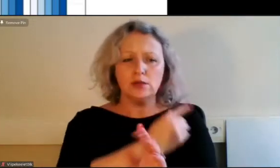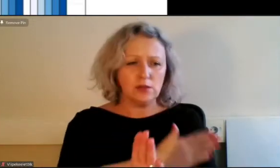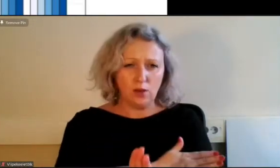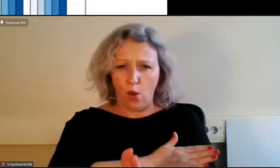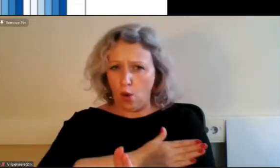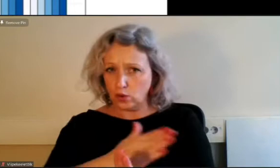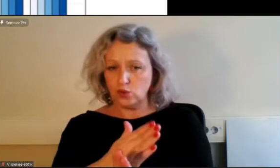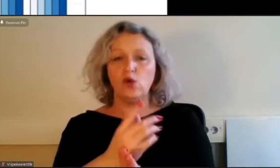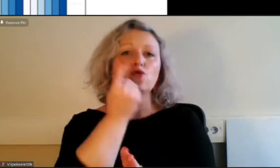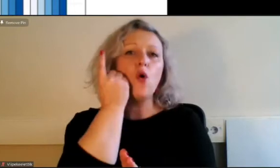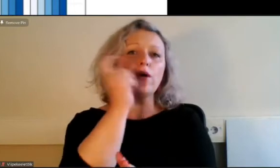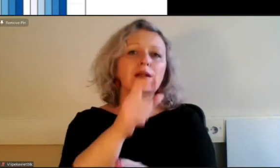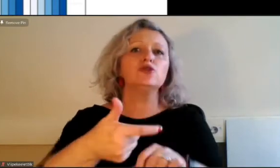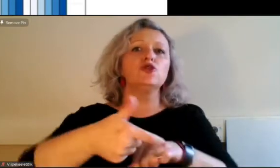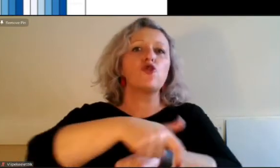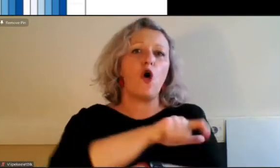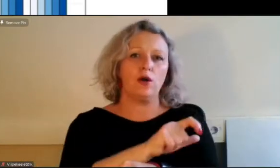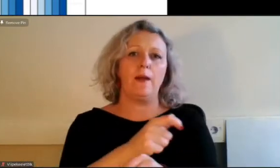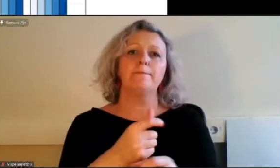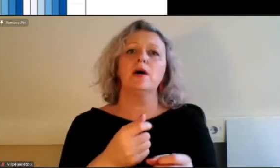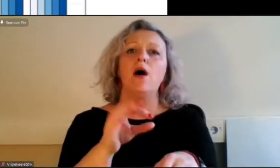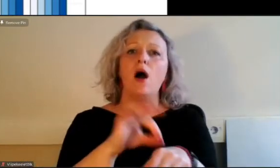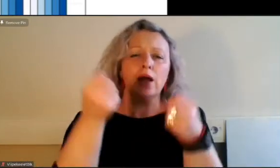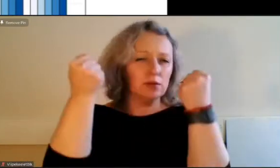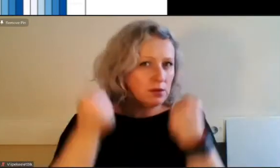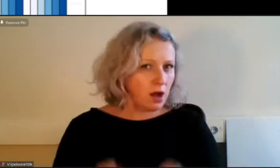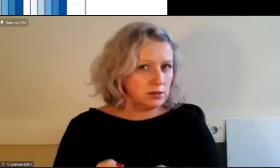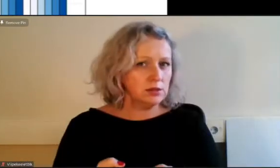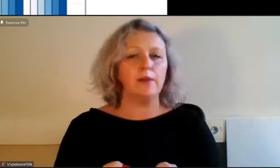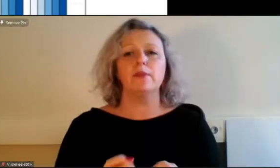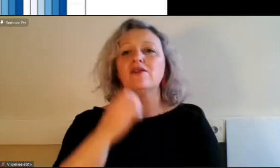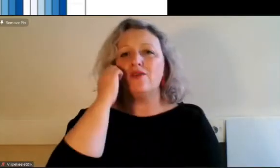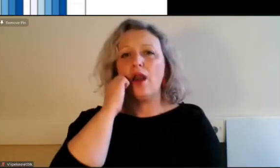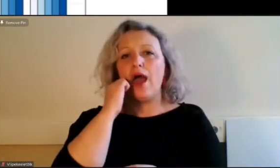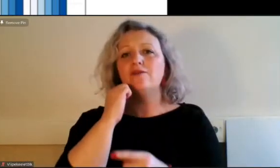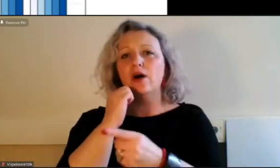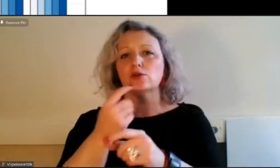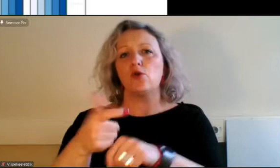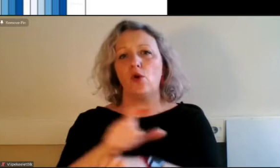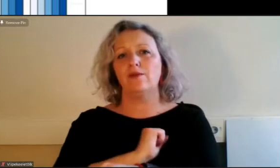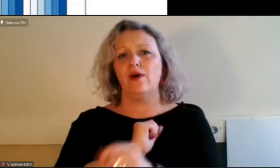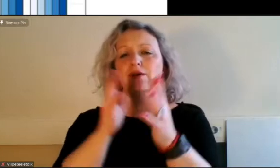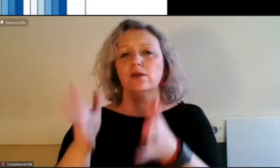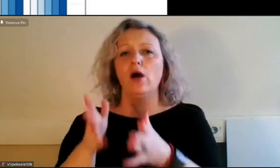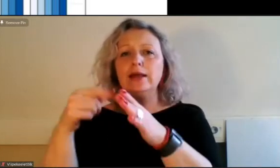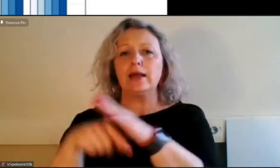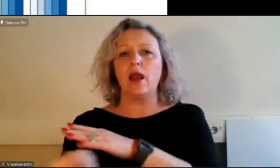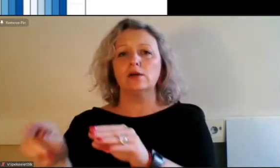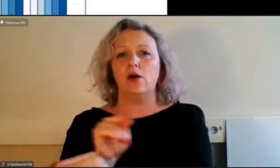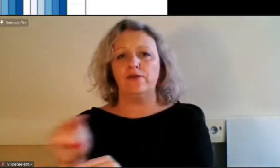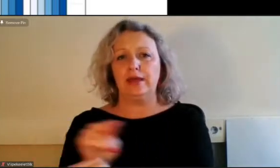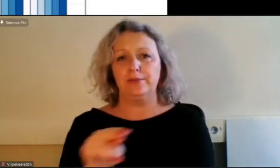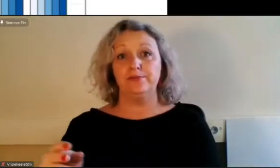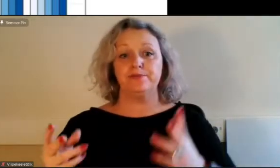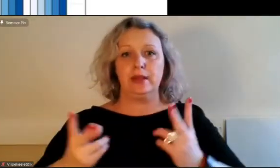ja sügiseks üle poolte. Need on vaktsineerimata üle 80-aastased ja kui palju nemad haiglaravi vajavad. Või näiteks,